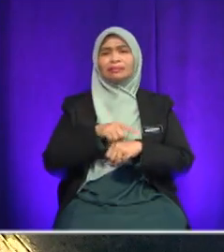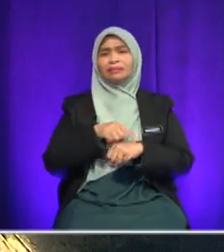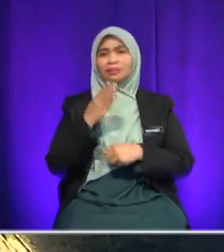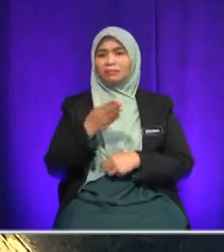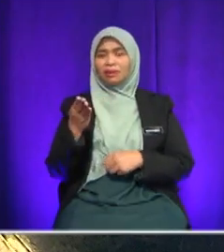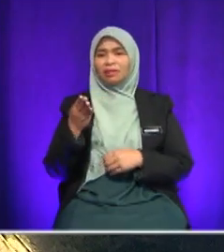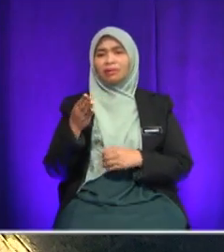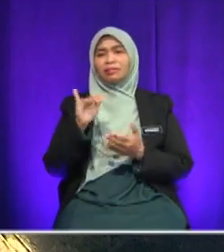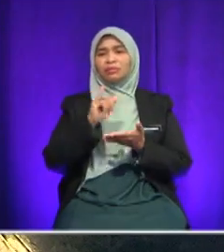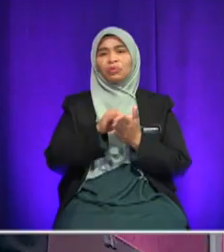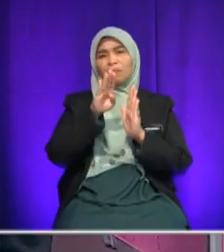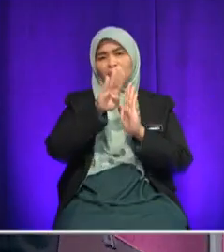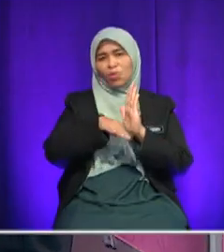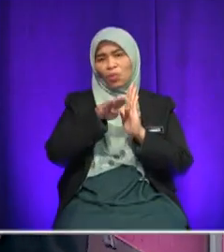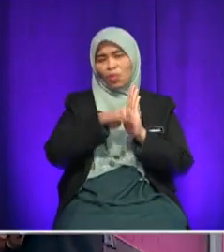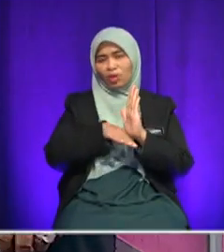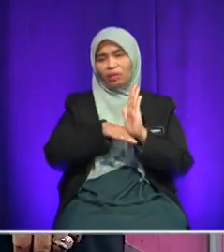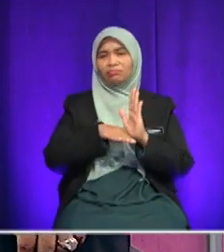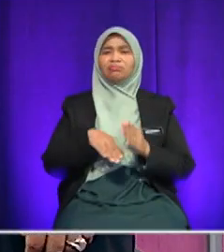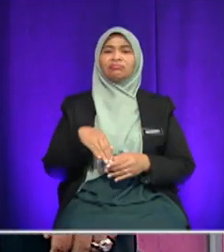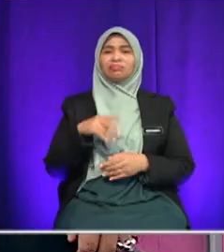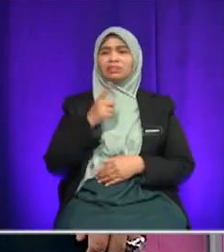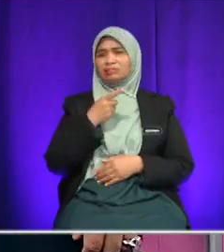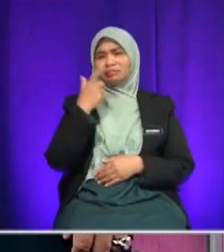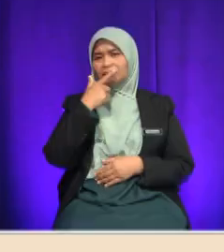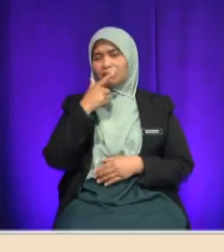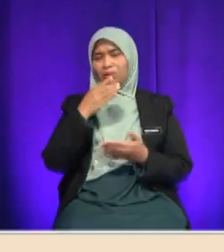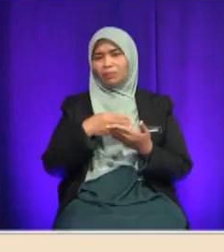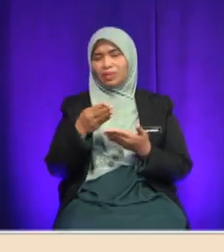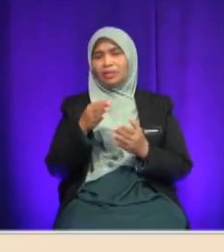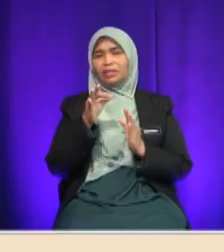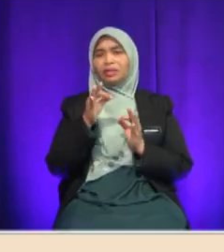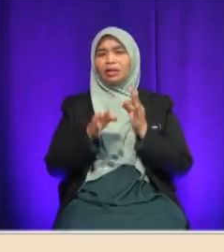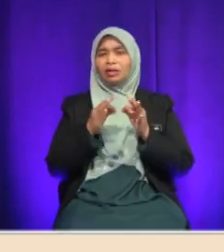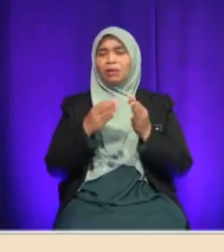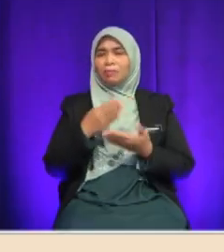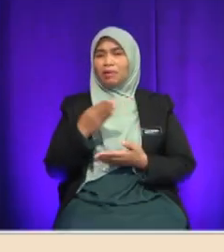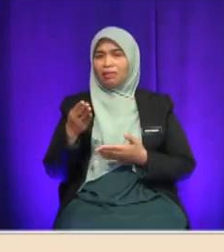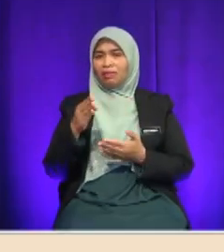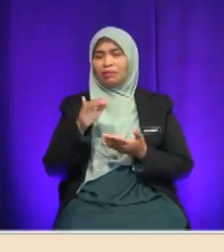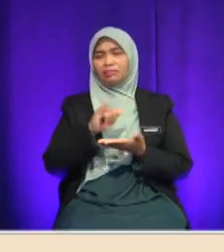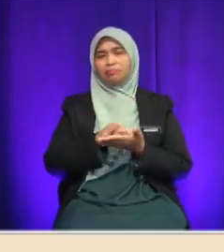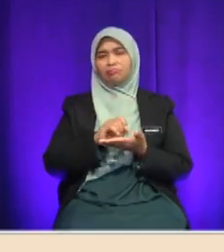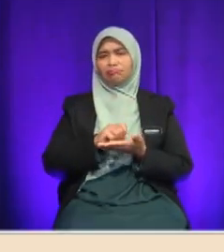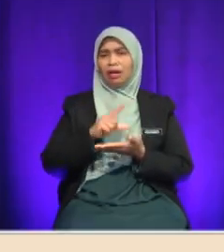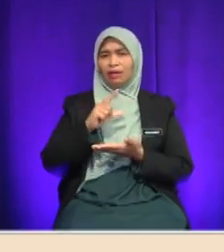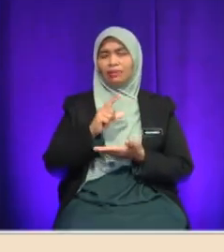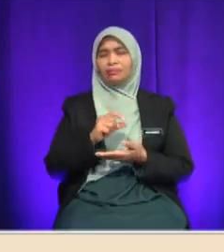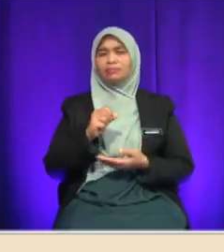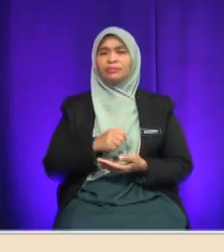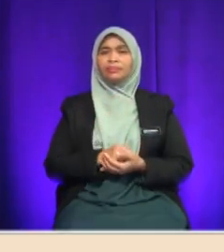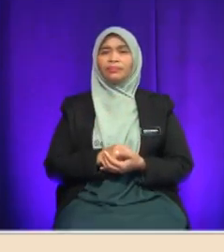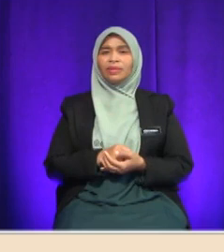murah. Sebaliknya, kita tidak akan membeli ketika harga barang mahal. Okey,